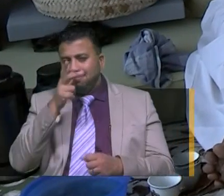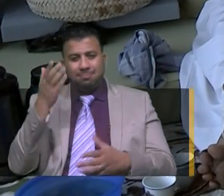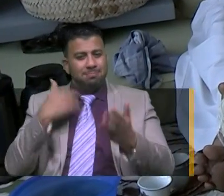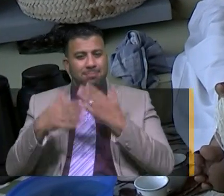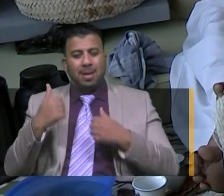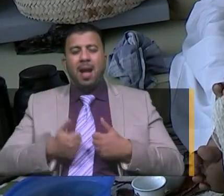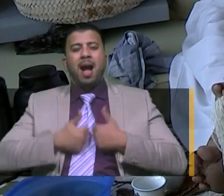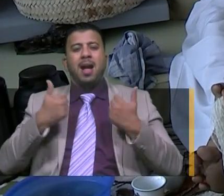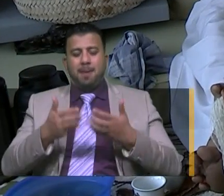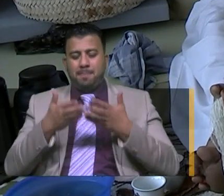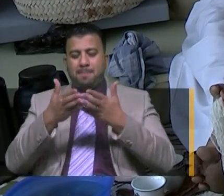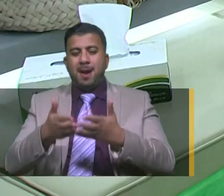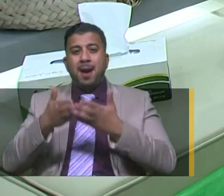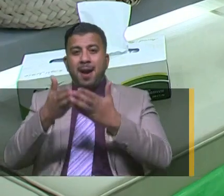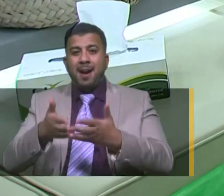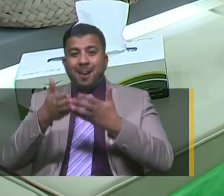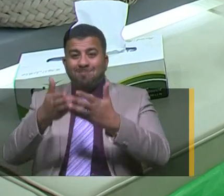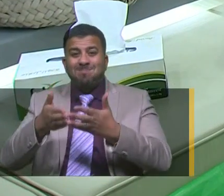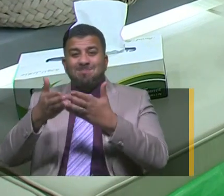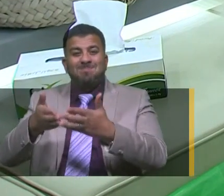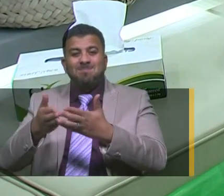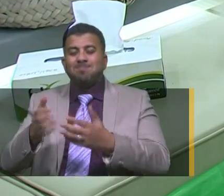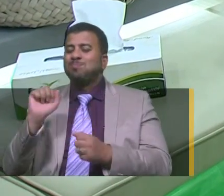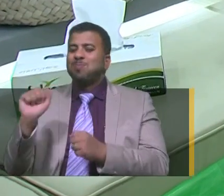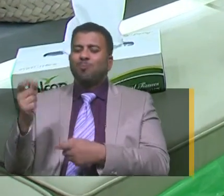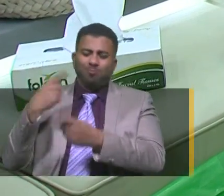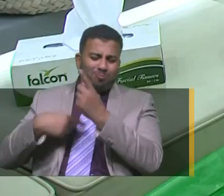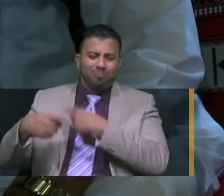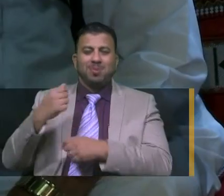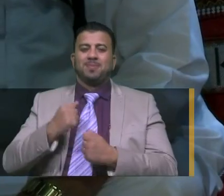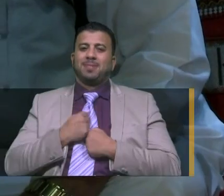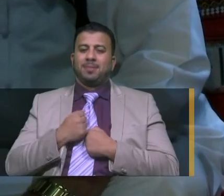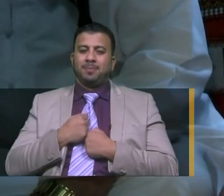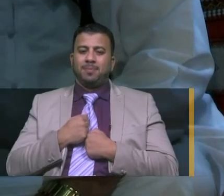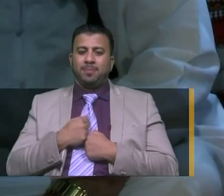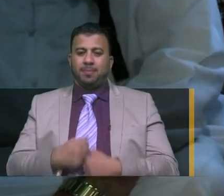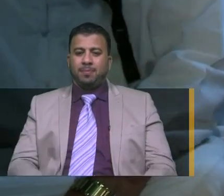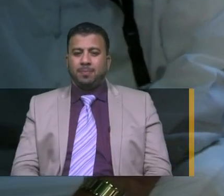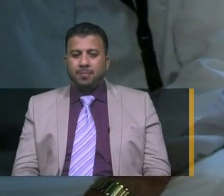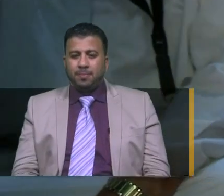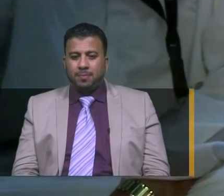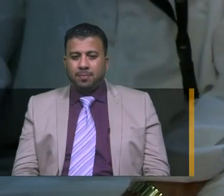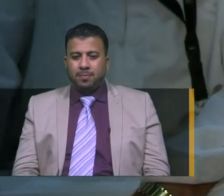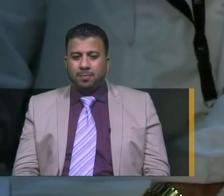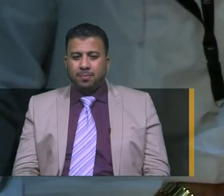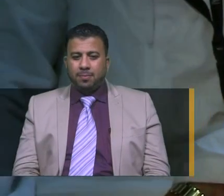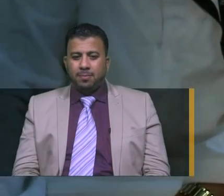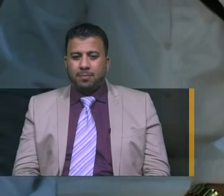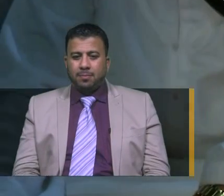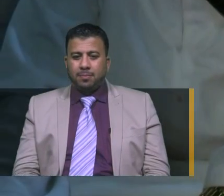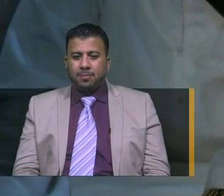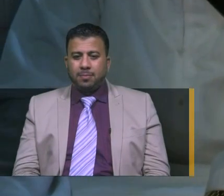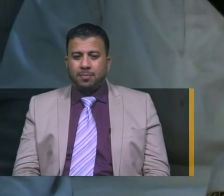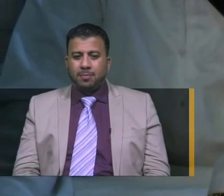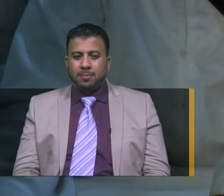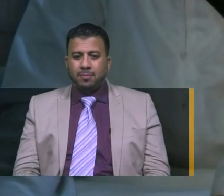بحياة البحر التي توارثوها بطريقتهم الخاصة. النخضاوي والمعلم